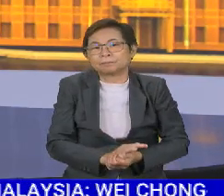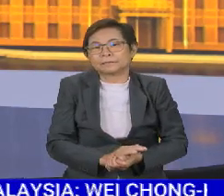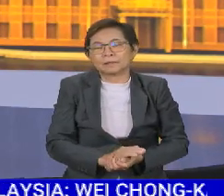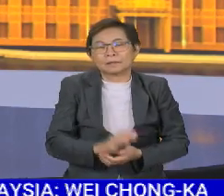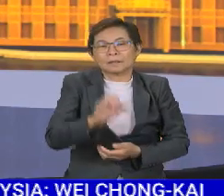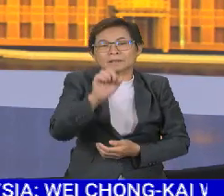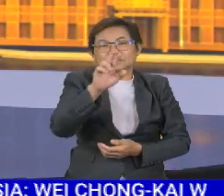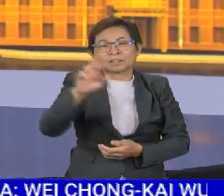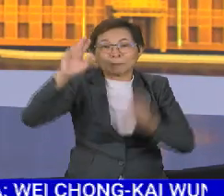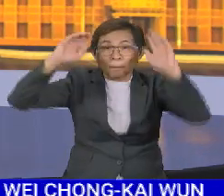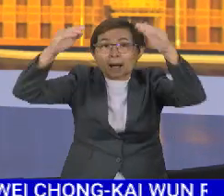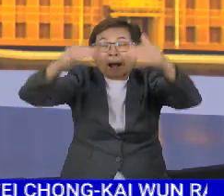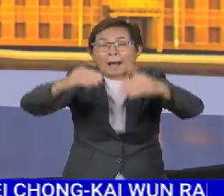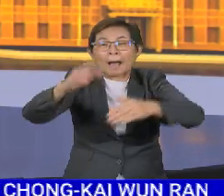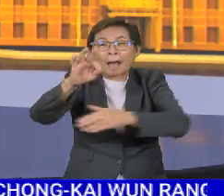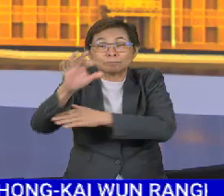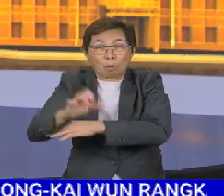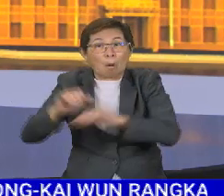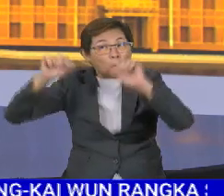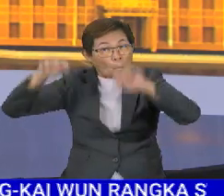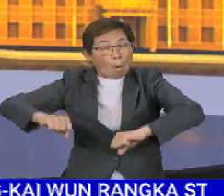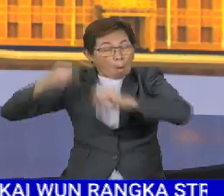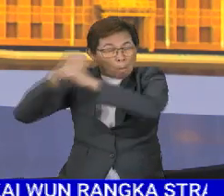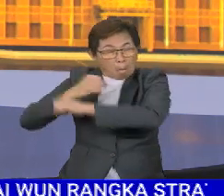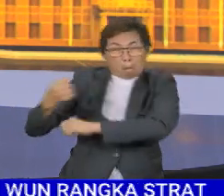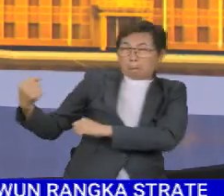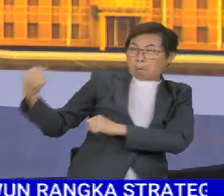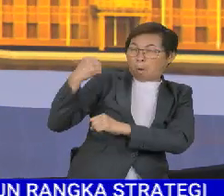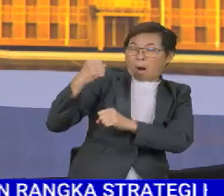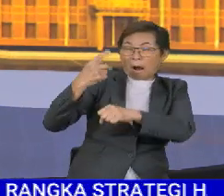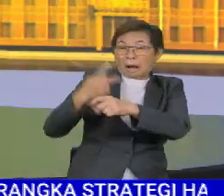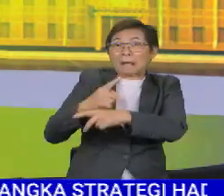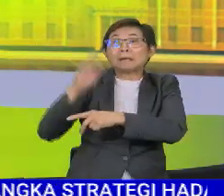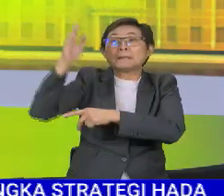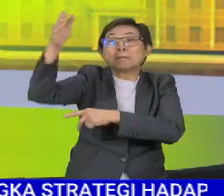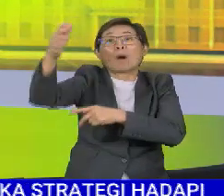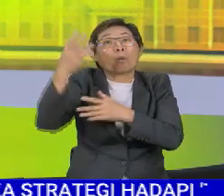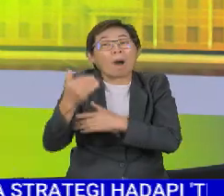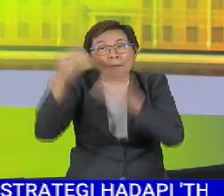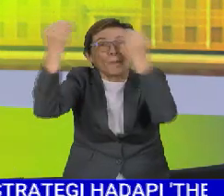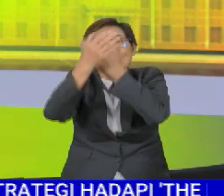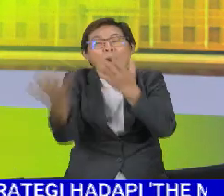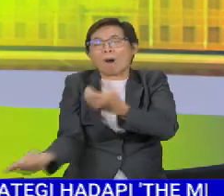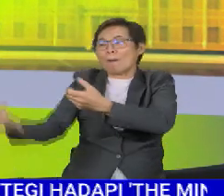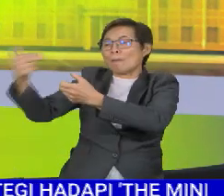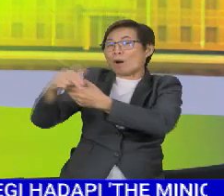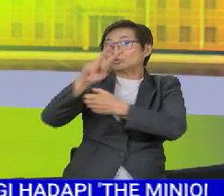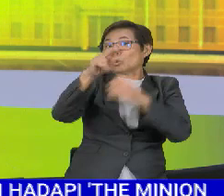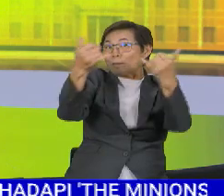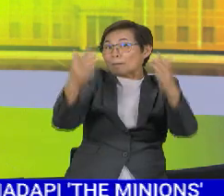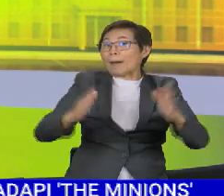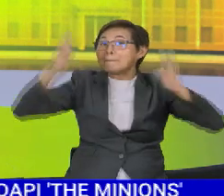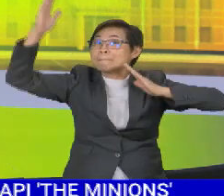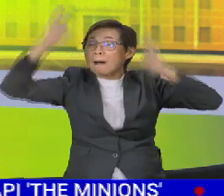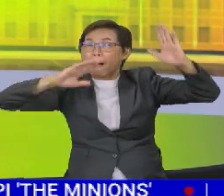Sri Pahang FC berpotensi menjadi antara pencabar terkuat Liga Malaysia musim depan apabila mengumumkan kemasukan dua pemain